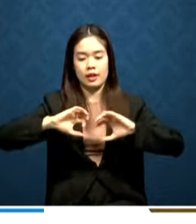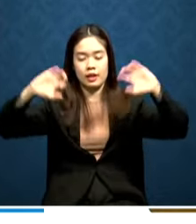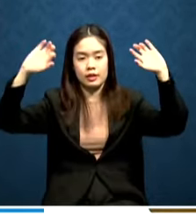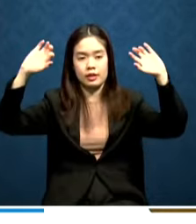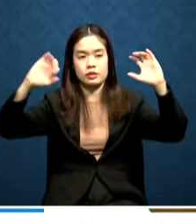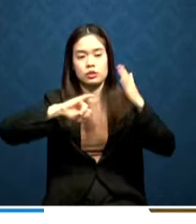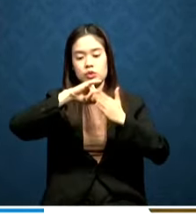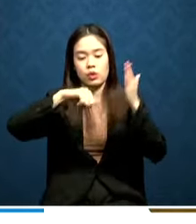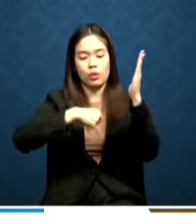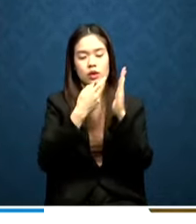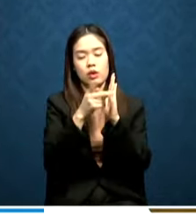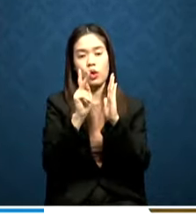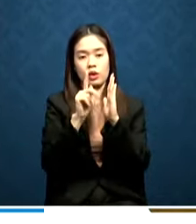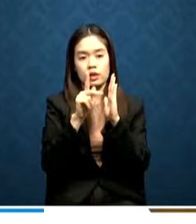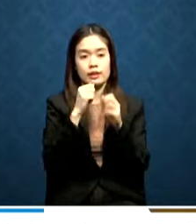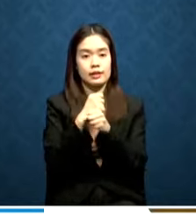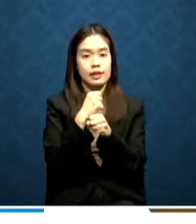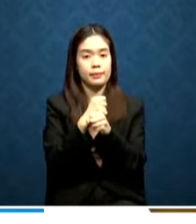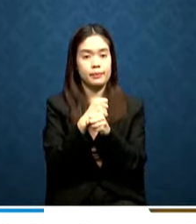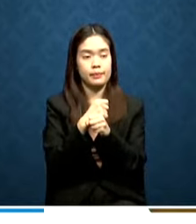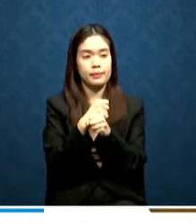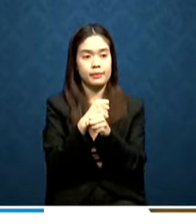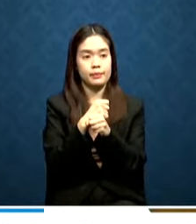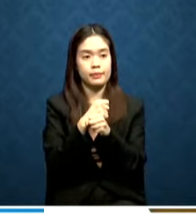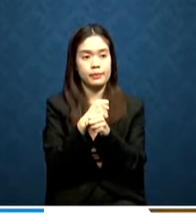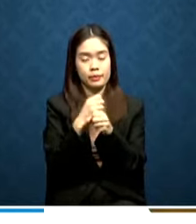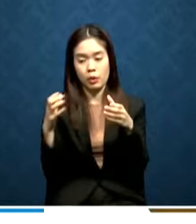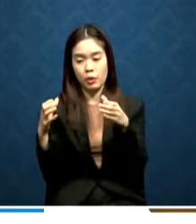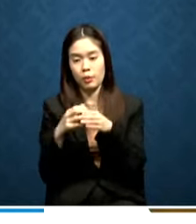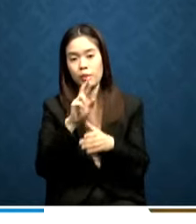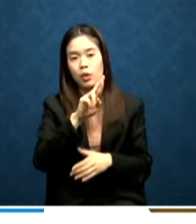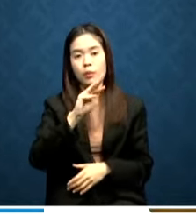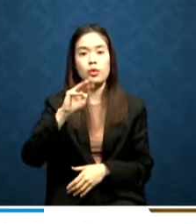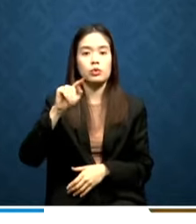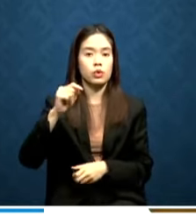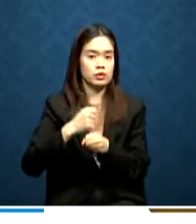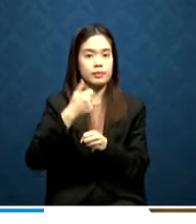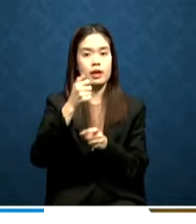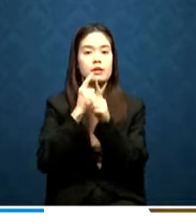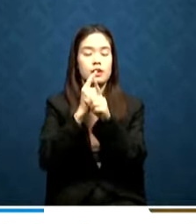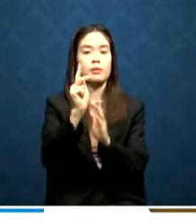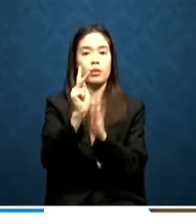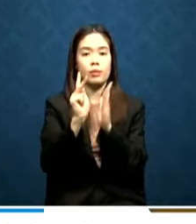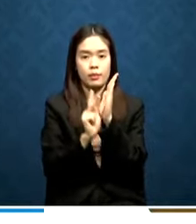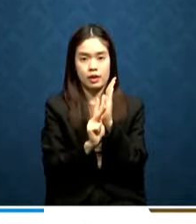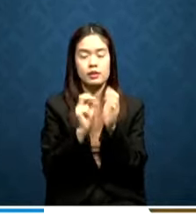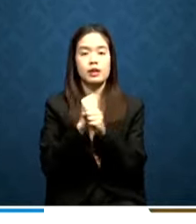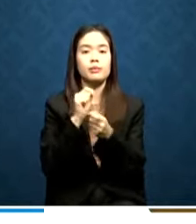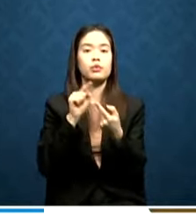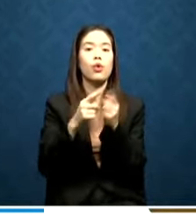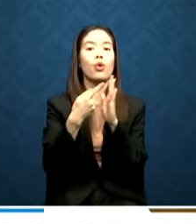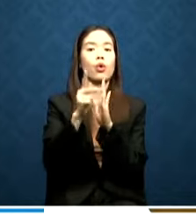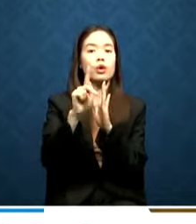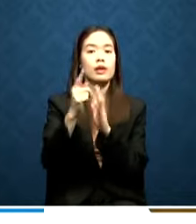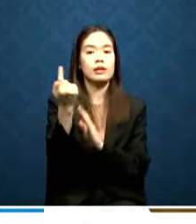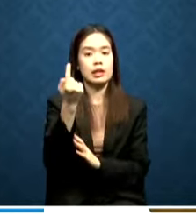าจังหวัดขอนแก่นของท่านจะทำเนี่ยให้คณะรัฐมนตรีทำเฉพาะเราทำได้ตามกฎหมายเนี่ยทำเฉพาะขอนแก่นเลยว่าโมโนเ